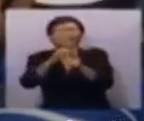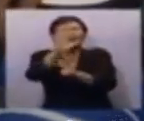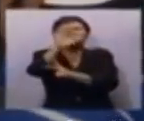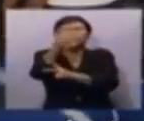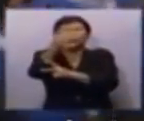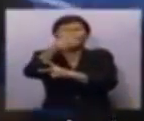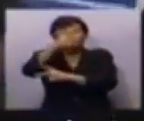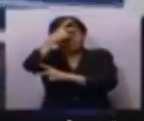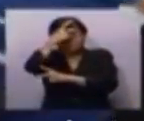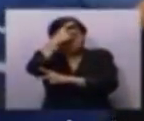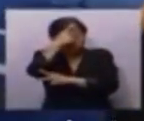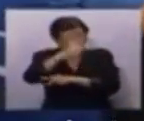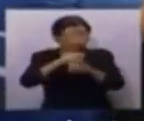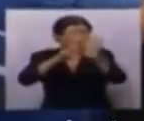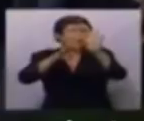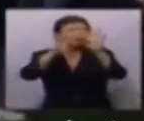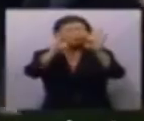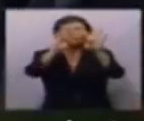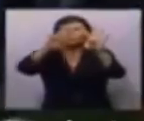Datuk mempunyai seramai